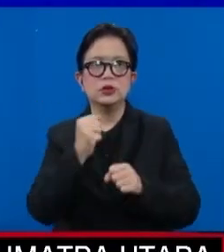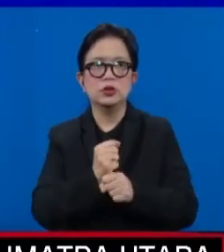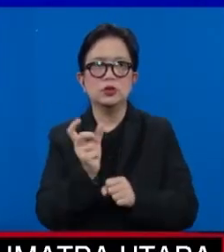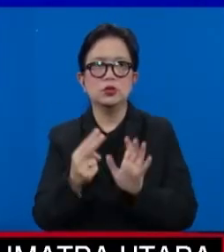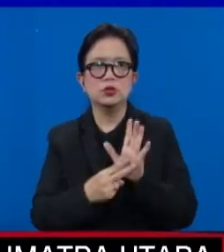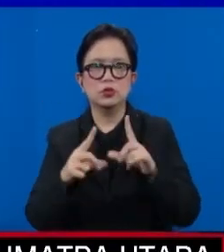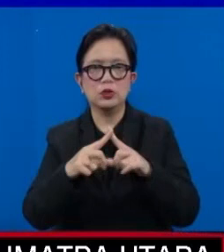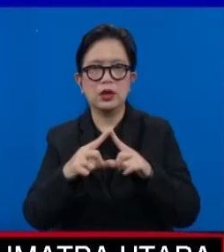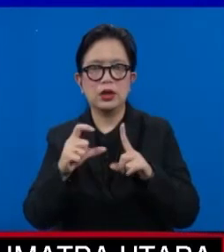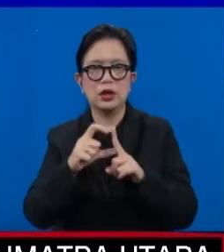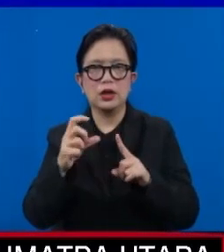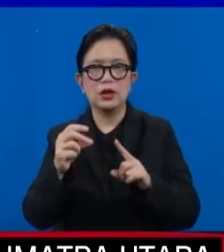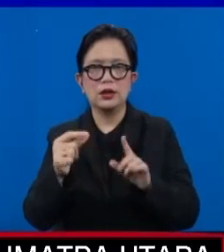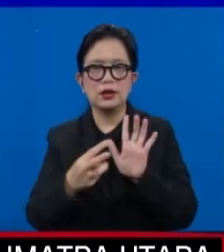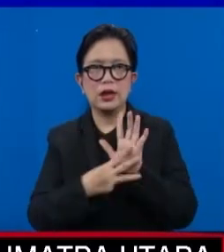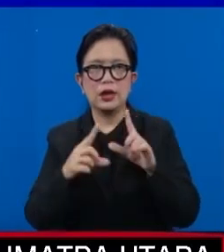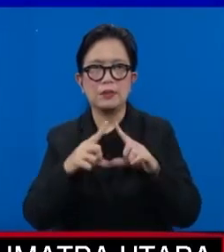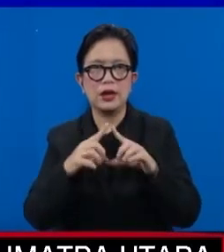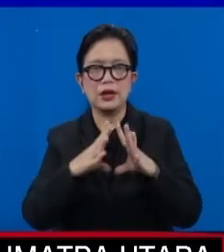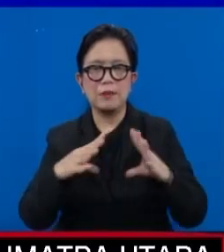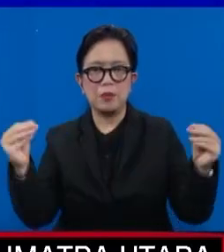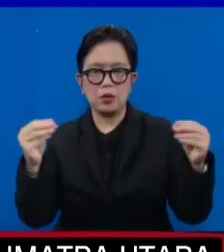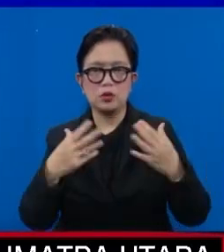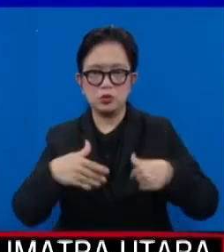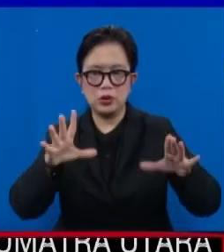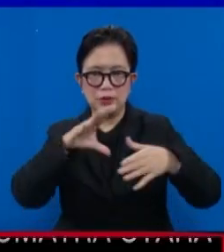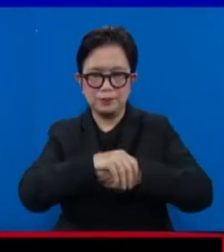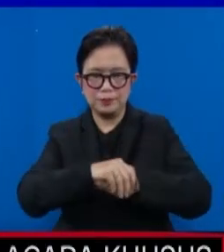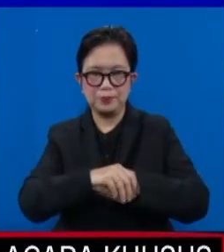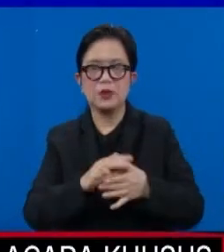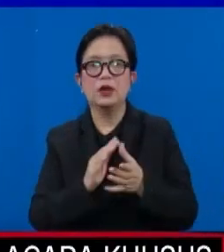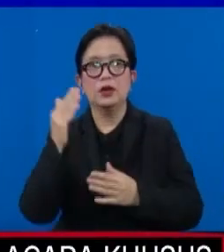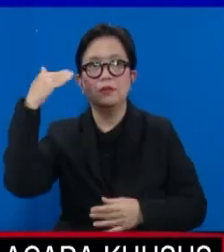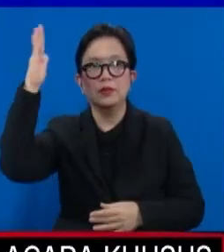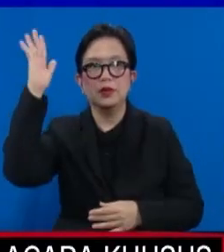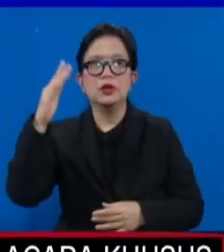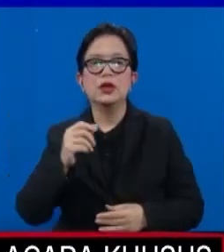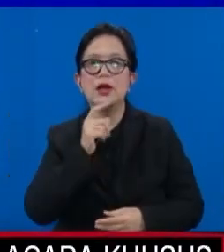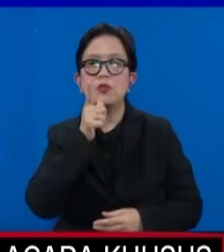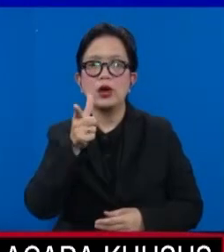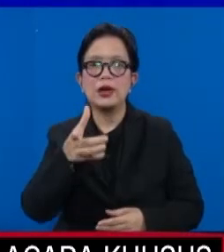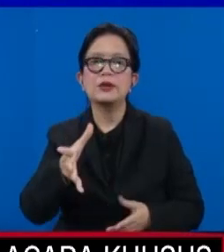damai. Polisi mengatakan 3 mahasiswi korban pelecehan telah mencabut laporannya di kepolisian.